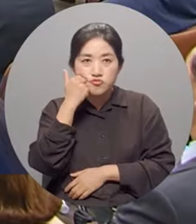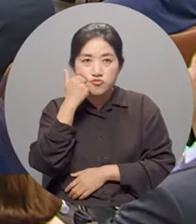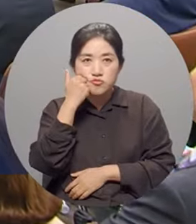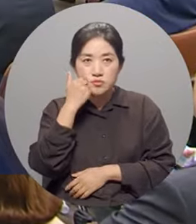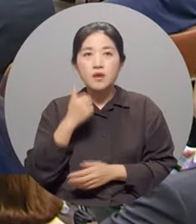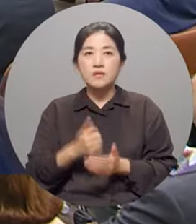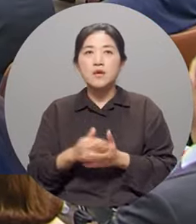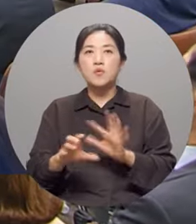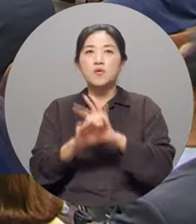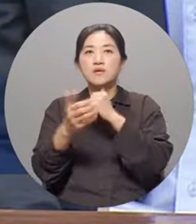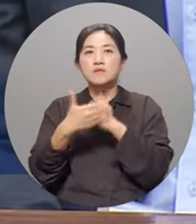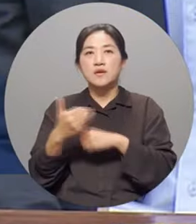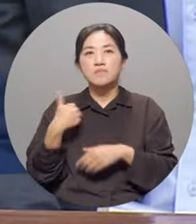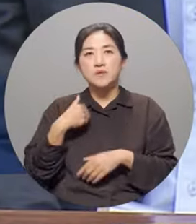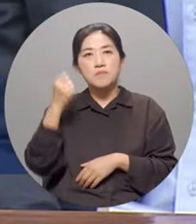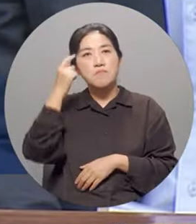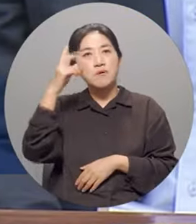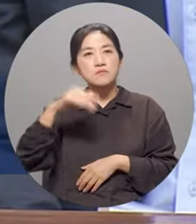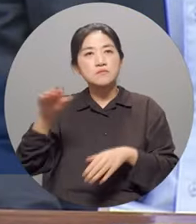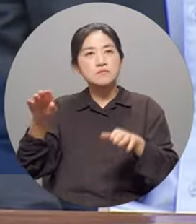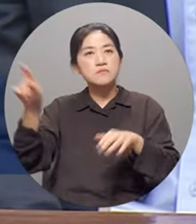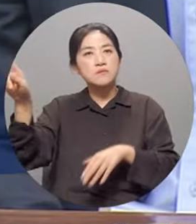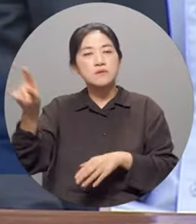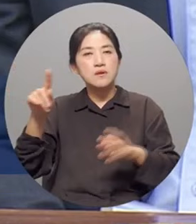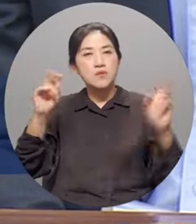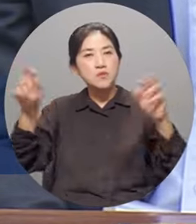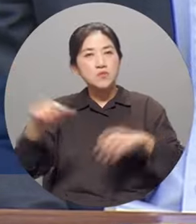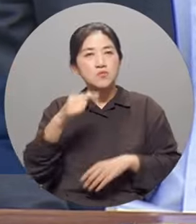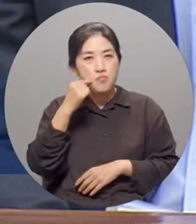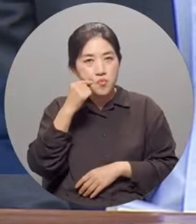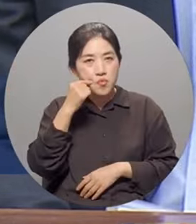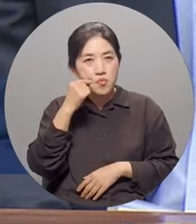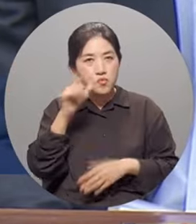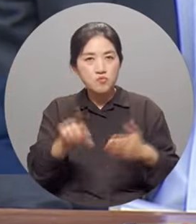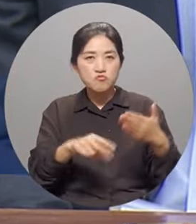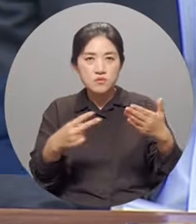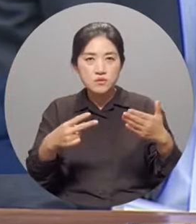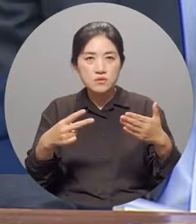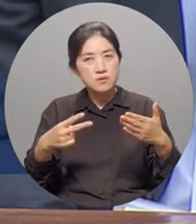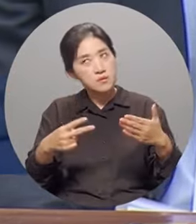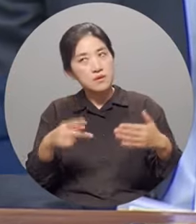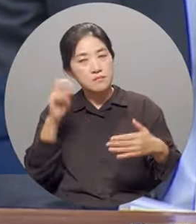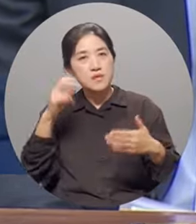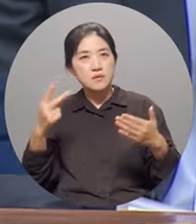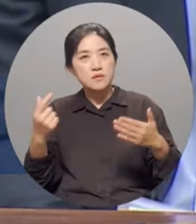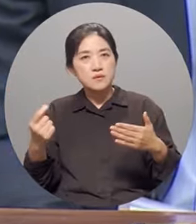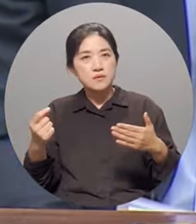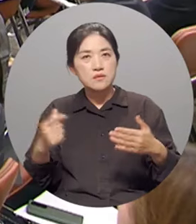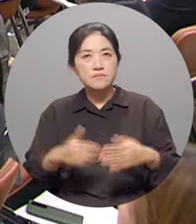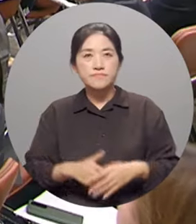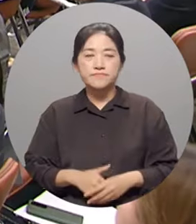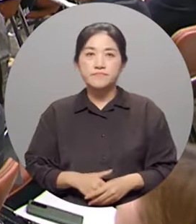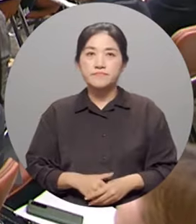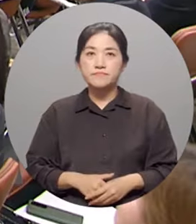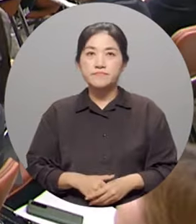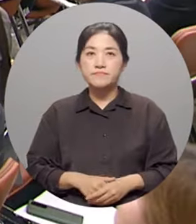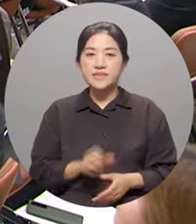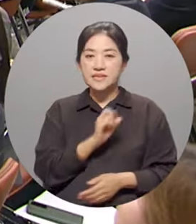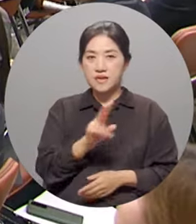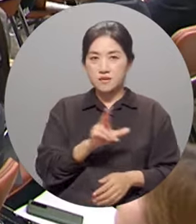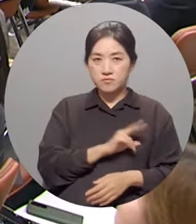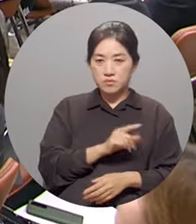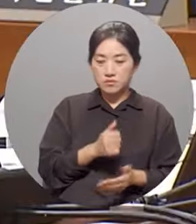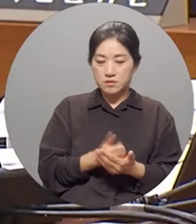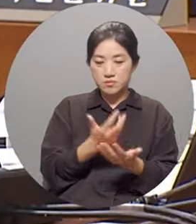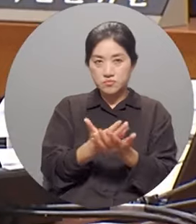어쨌든 코로나 때문에 제가 뭐 며칠 못 나오는데 그게 월인지 일이면 아마 이인 거 같은데 야당의원들은